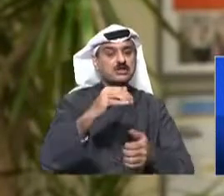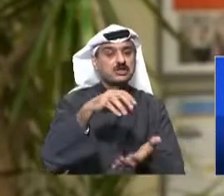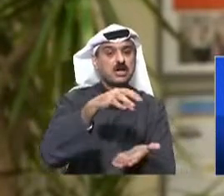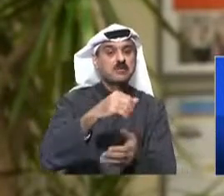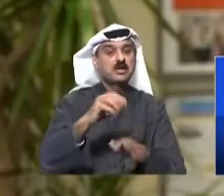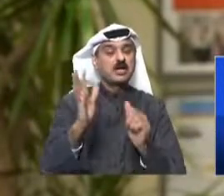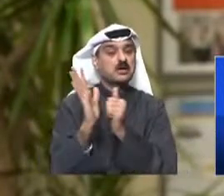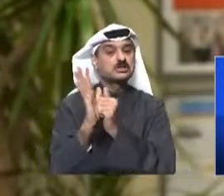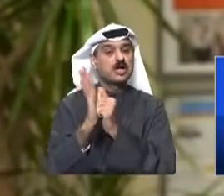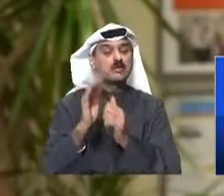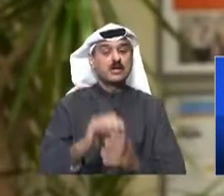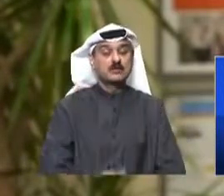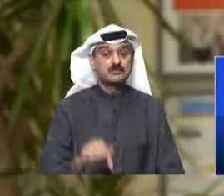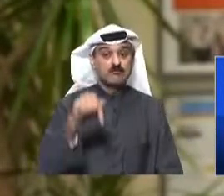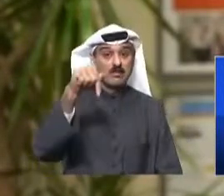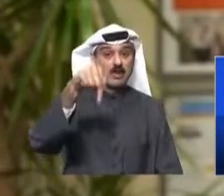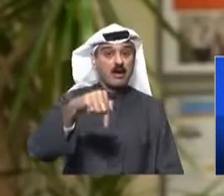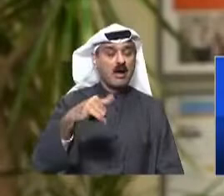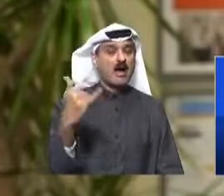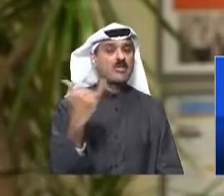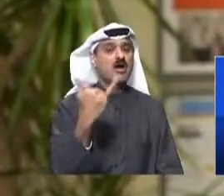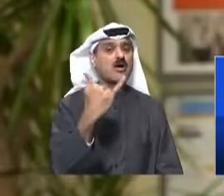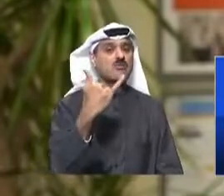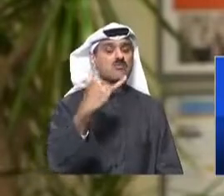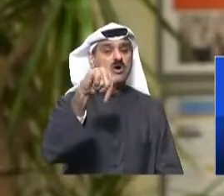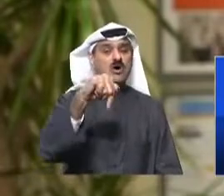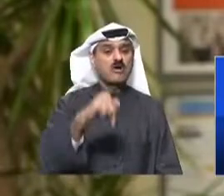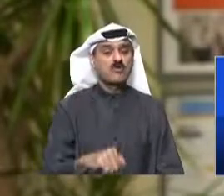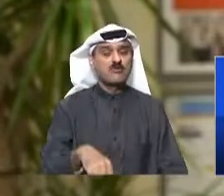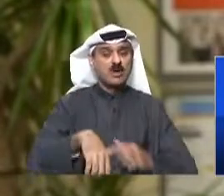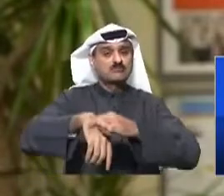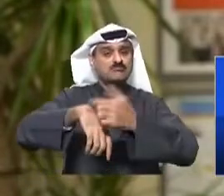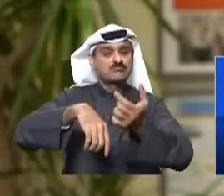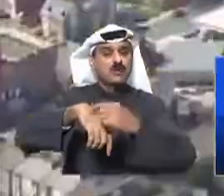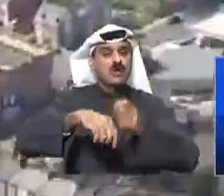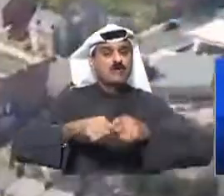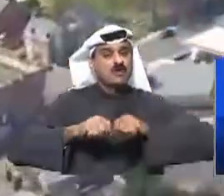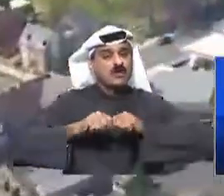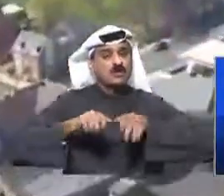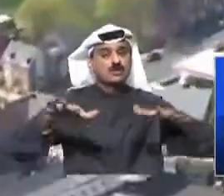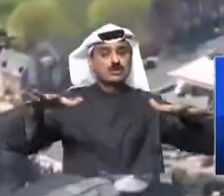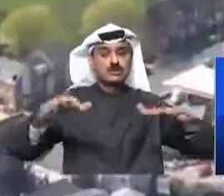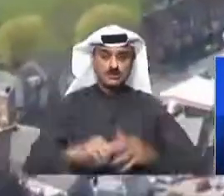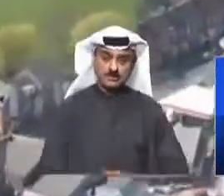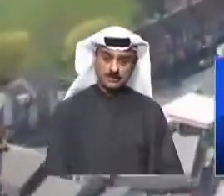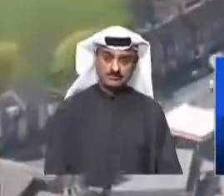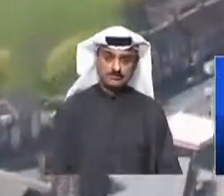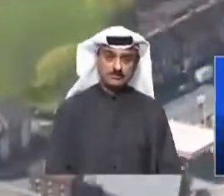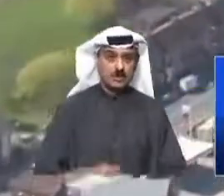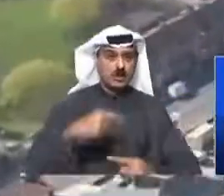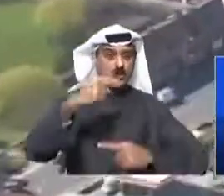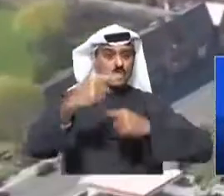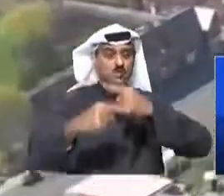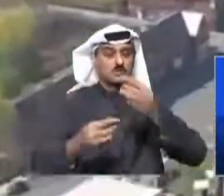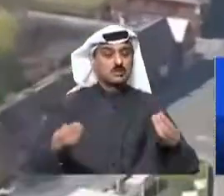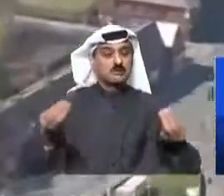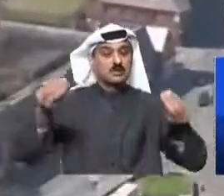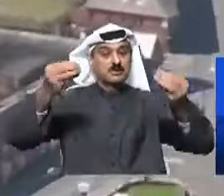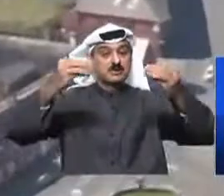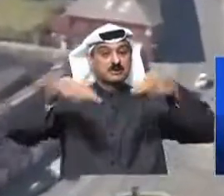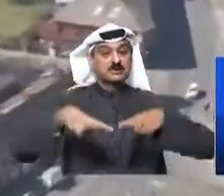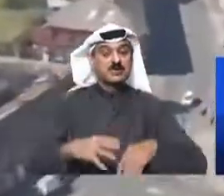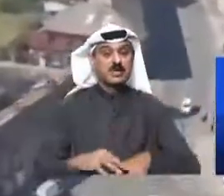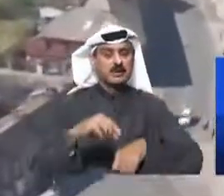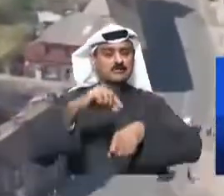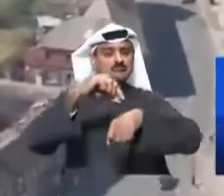مزور، وهو ما يعرض حياة الآخرين للخطر وتسبب في انتشار الفيروس. ومع استمرار زيادة معدل الإصابات